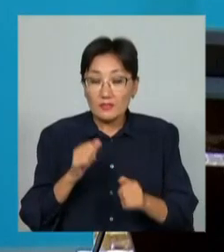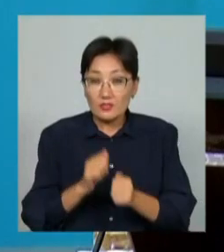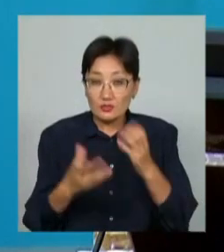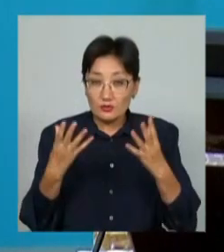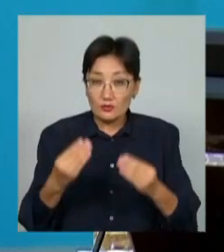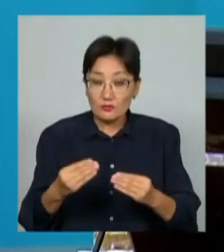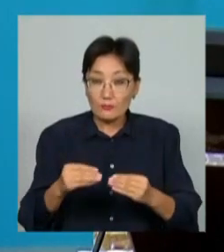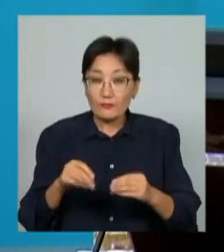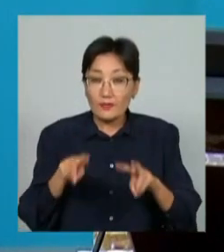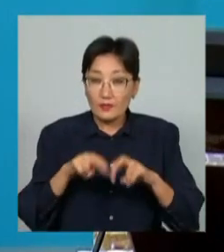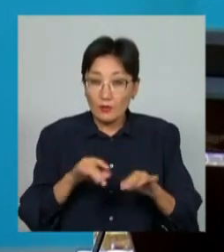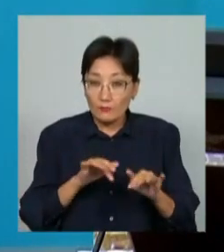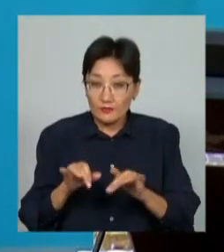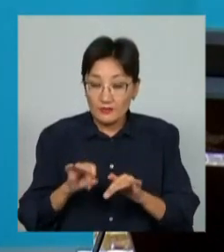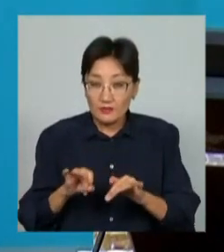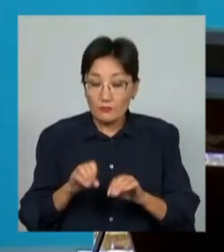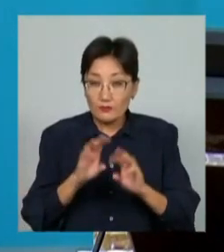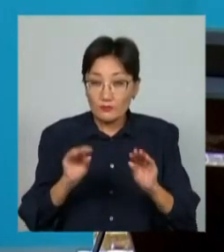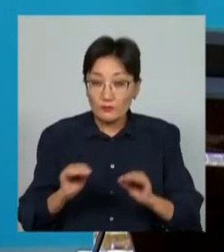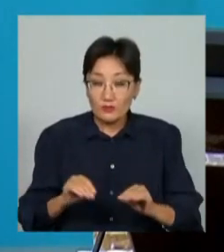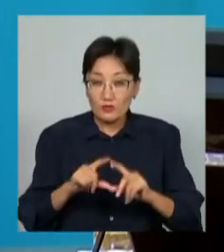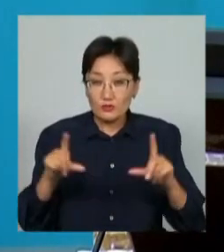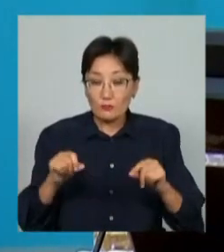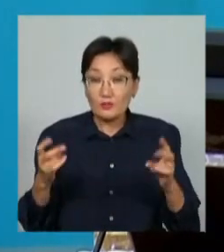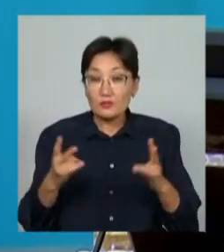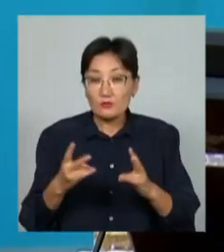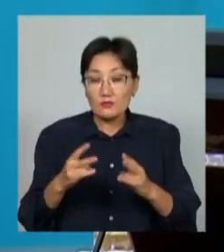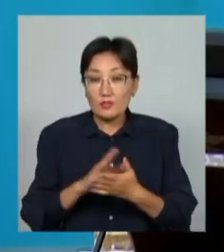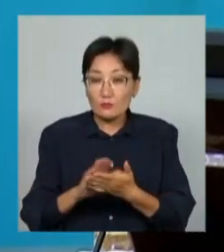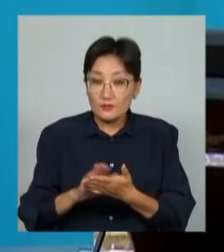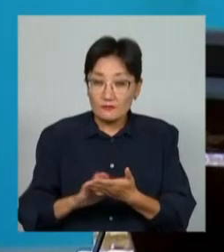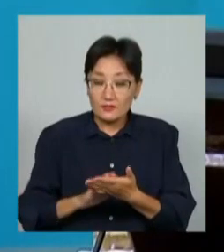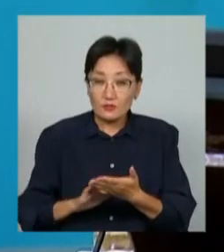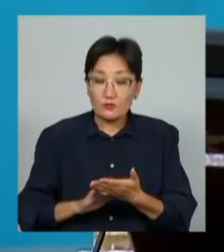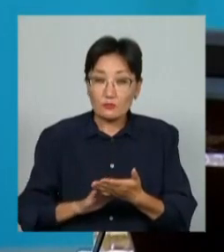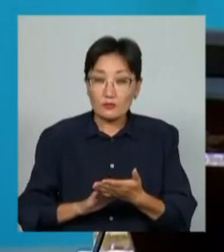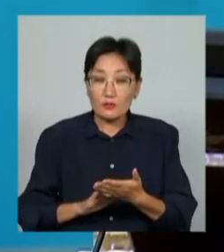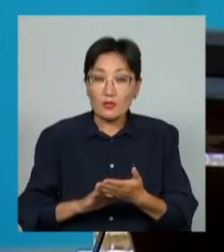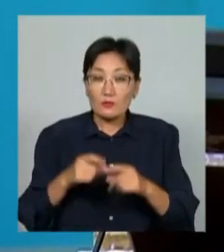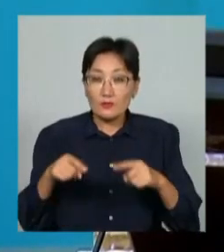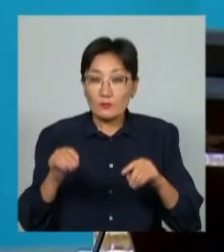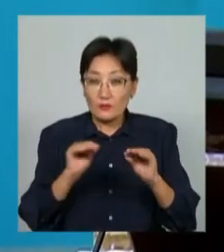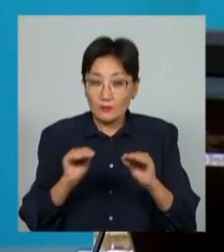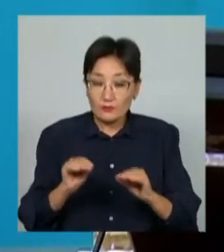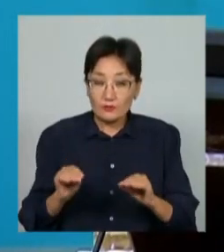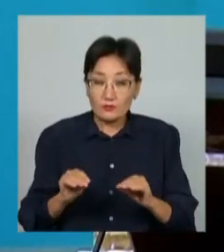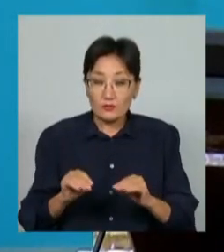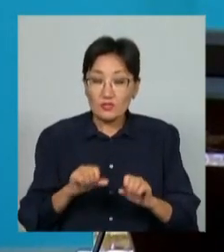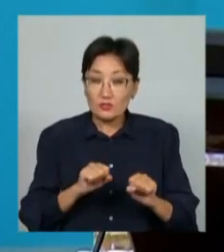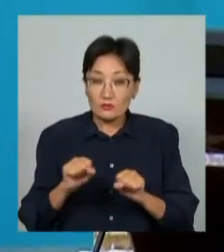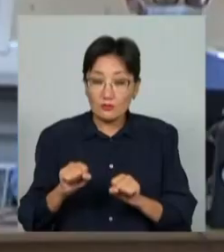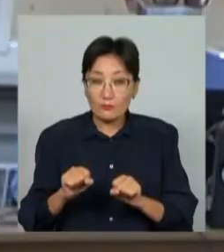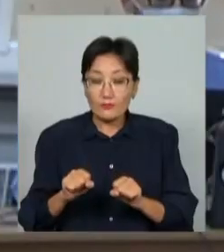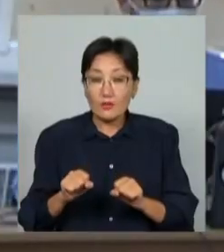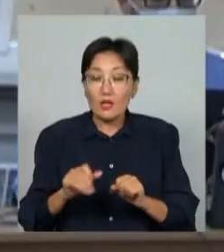ежедневных профилактических мероприятий и оснащением школ необходимыми дезинфицирующими и другими средствами защиты.